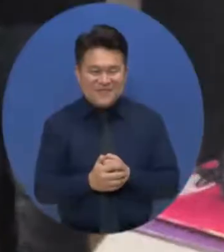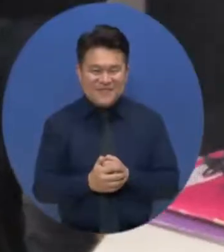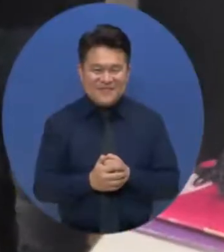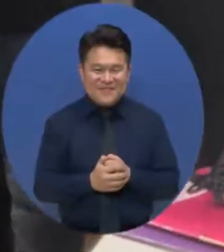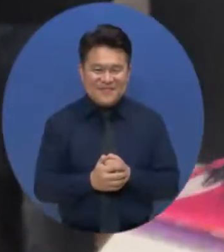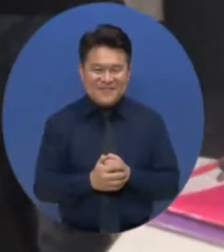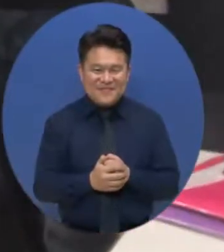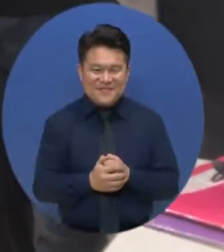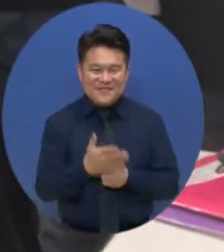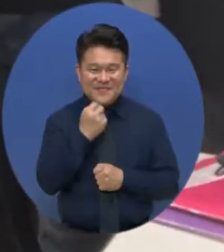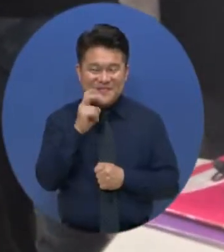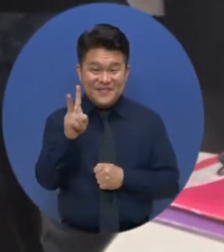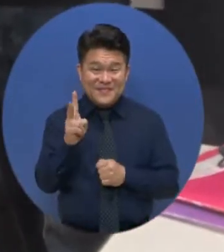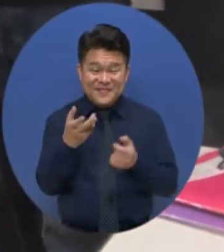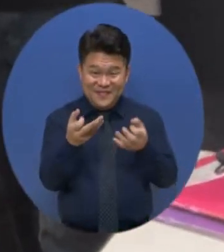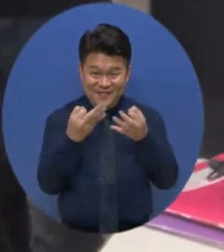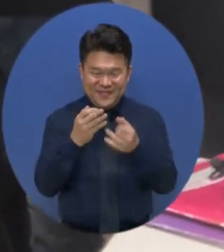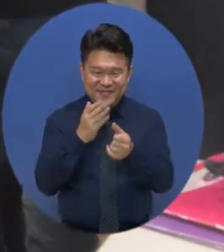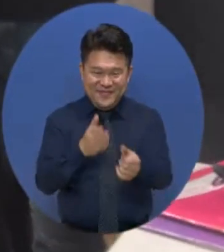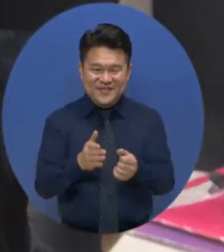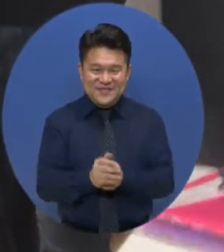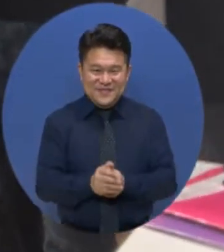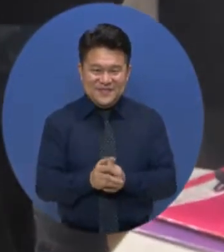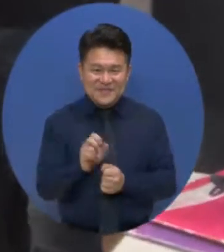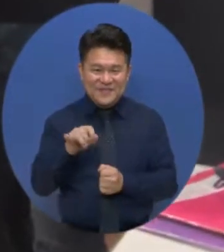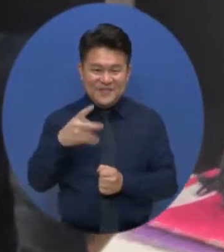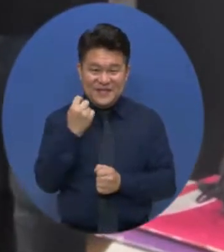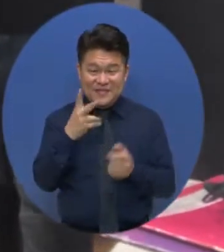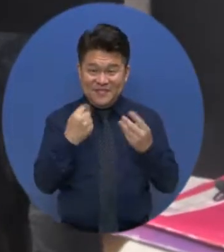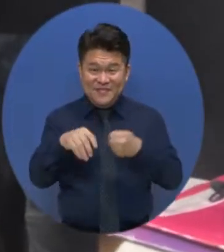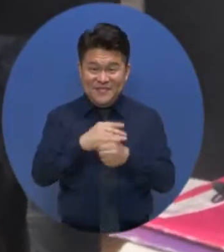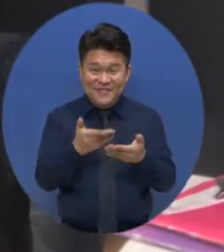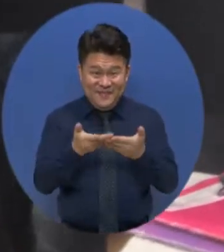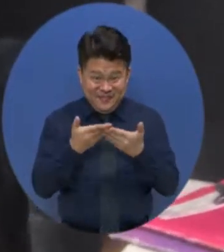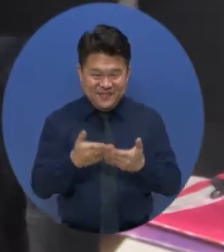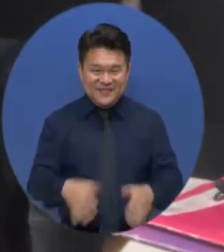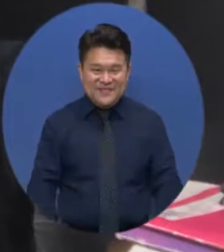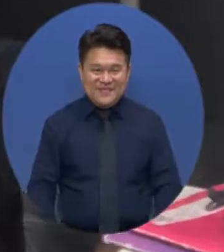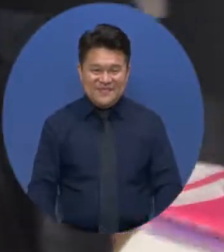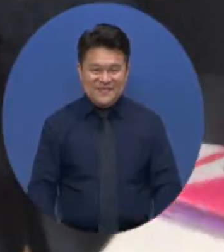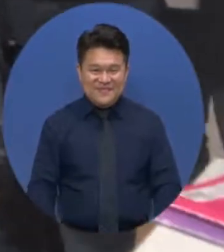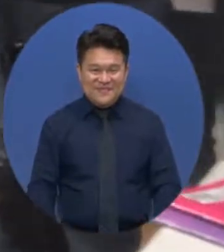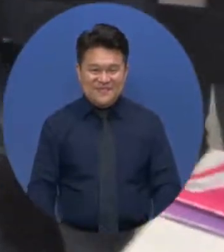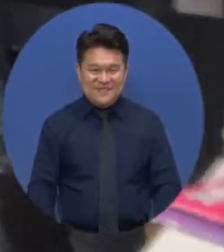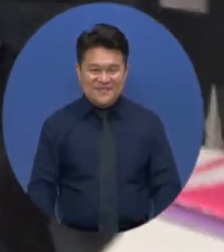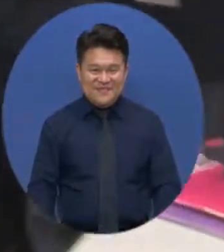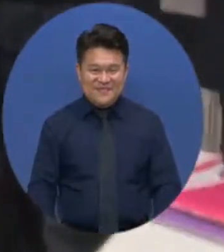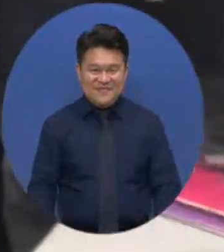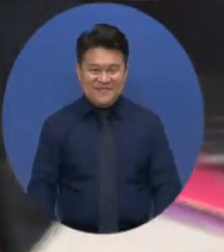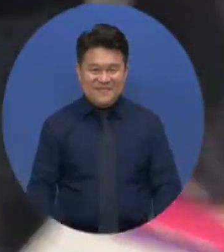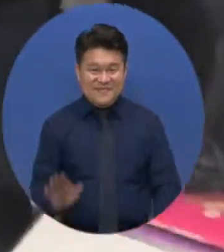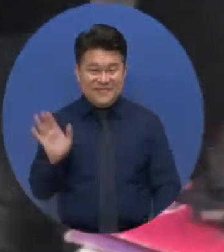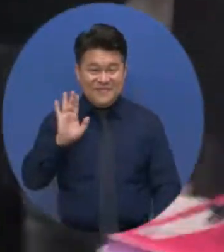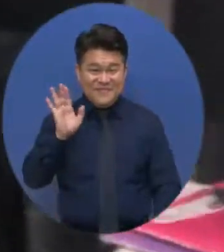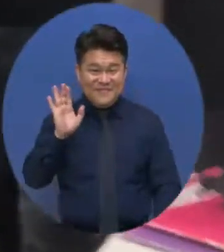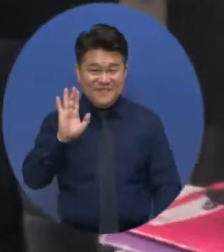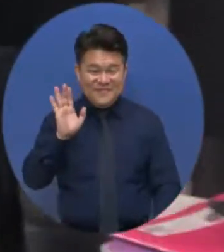분들은 복지TV 꼭 시청해주시기 바라고 미진TV도 많이 사랑해주세요. 그럼 여러분